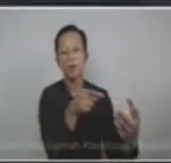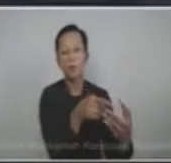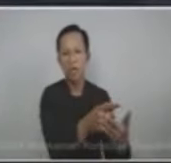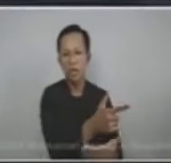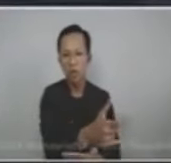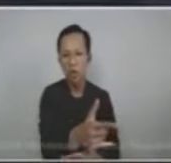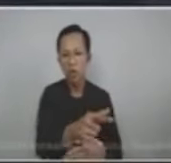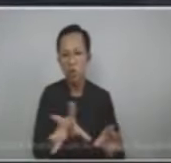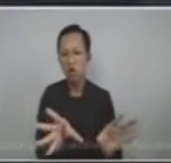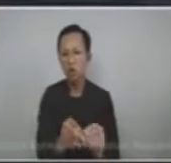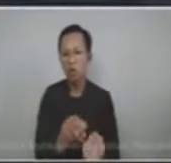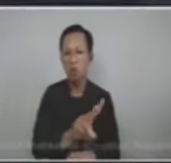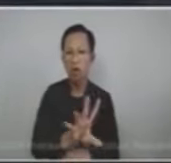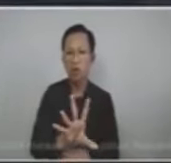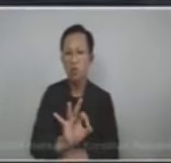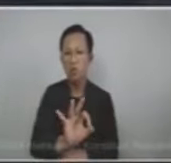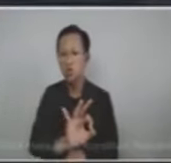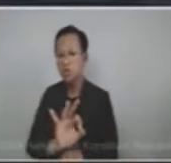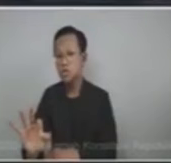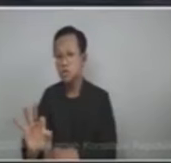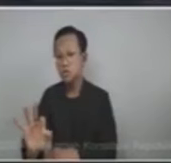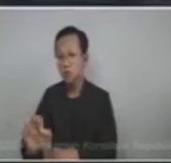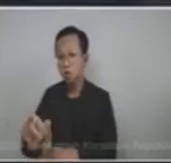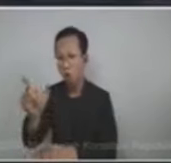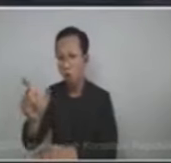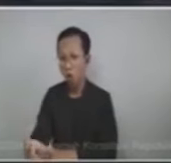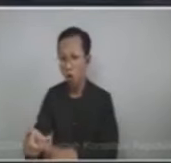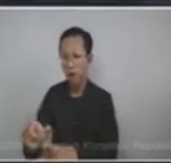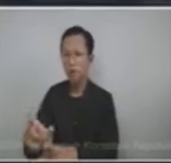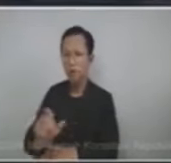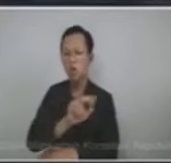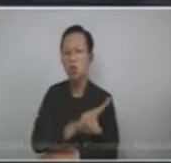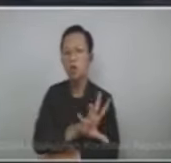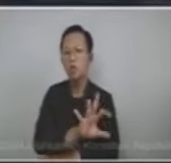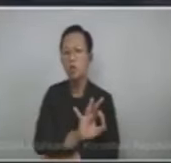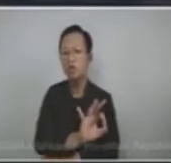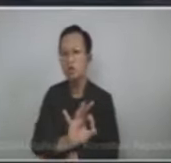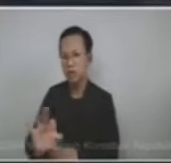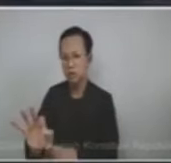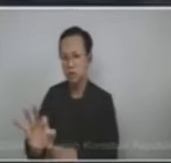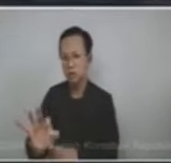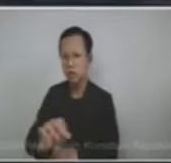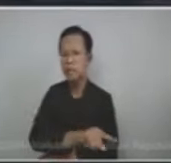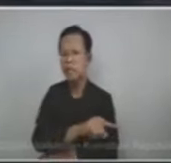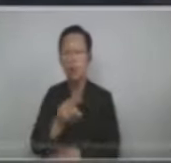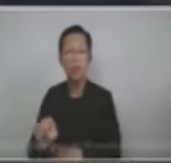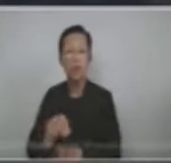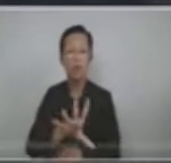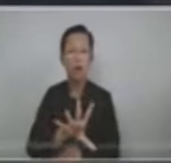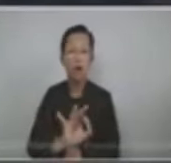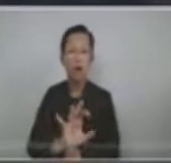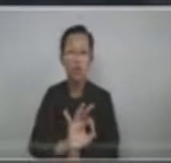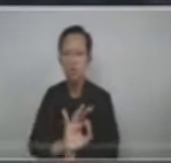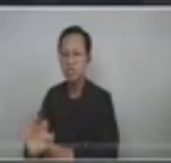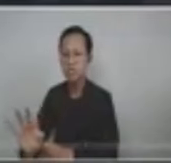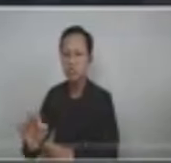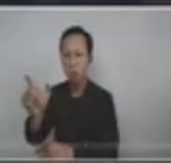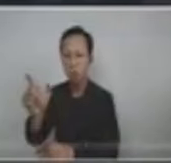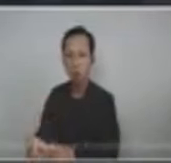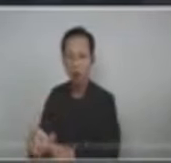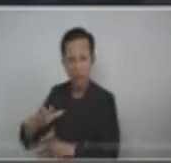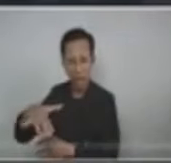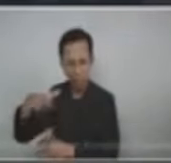250.000 jiwa diulang dari 250.000 sampai dengan 500.000 jiwa partai